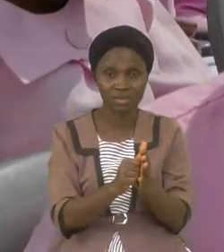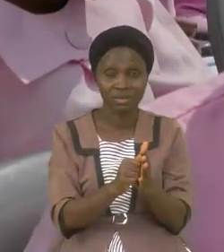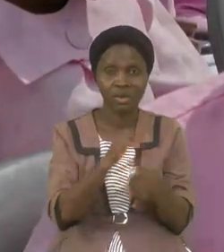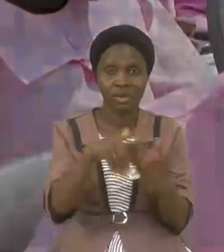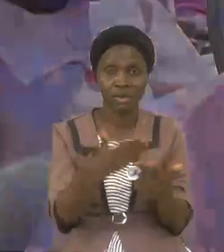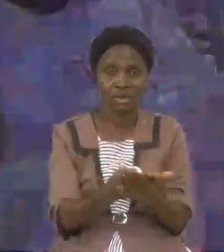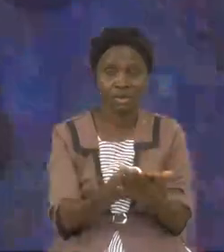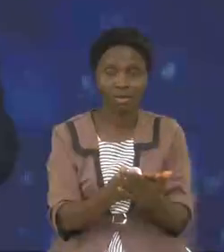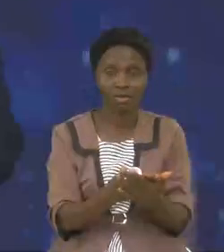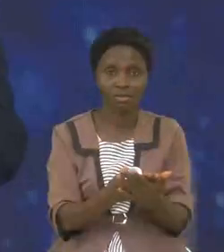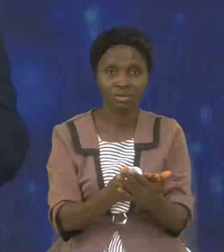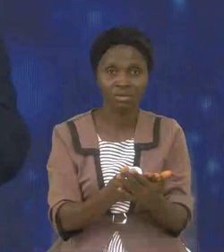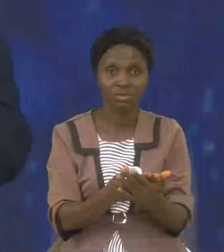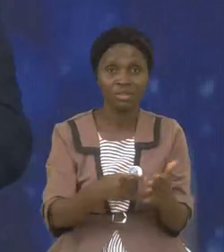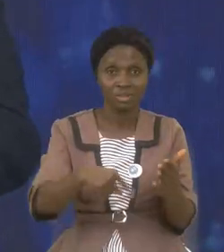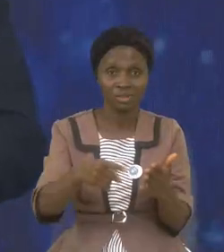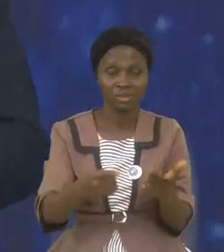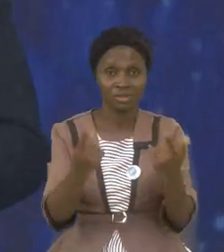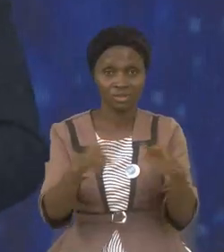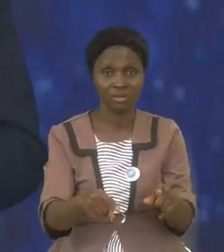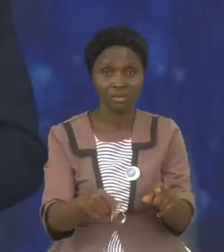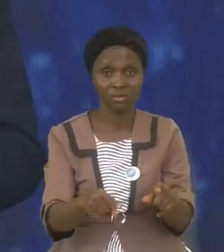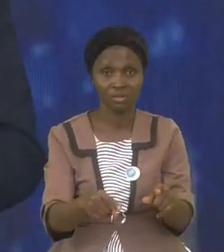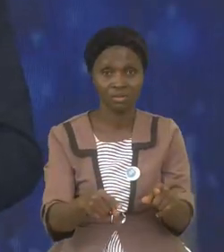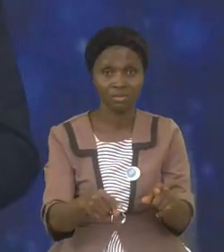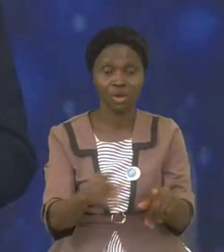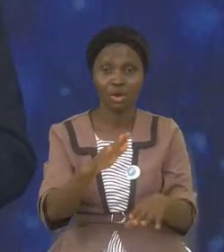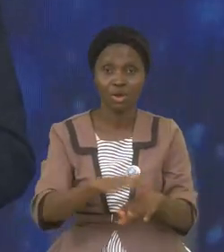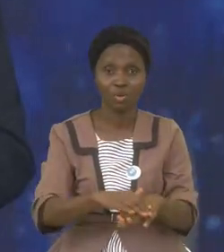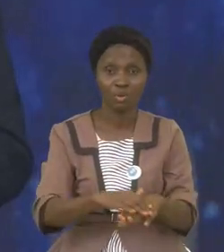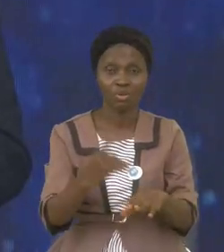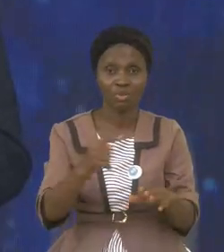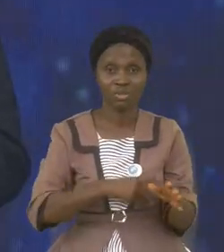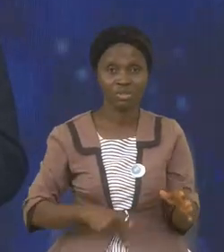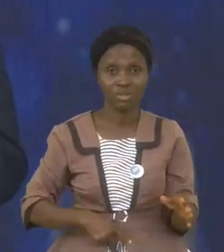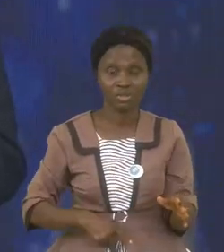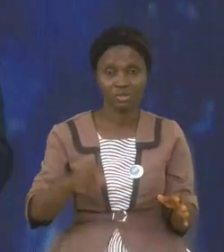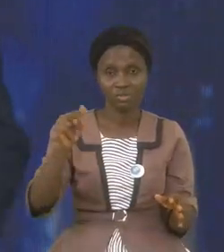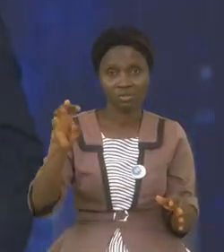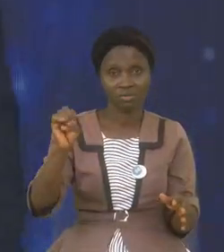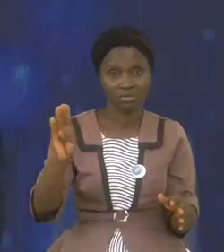2 ici, le dérangement de transgresseurs arrogants et insensibles.